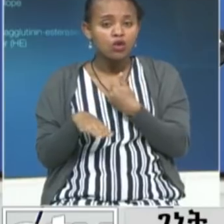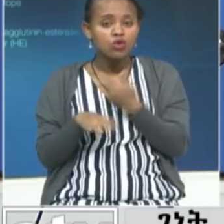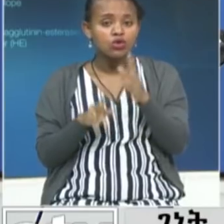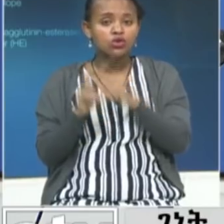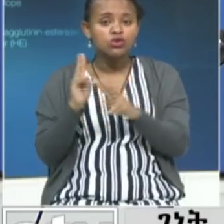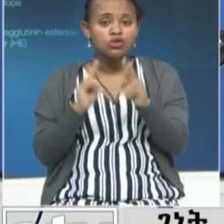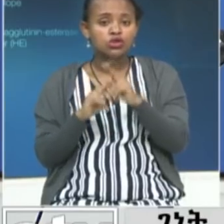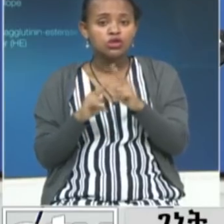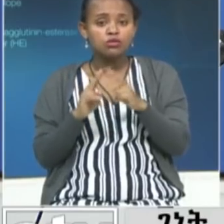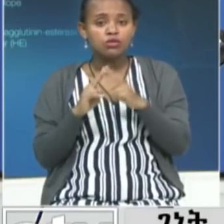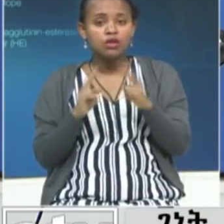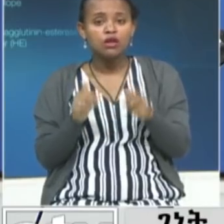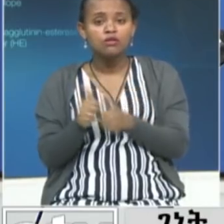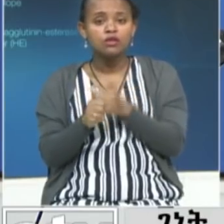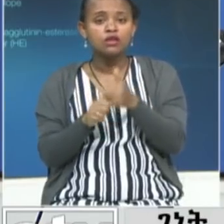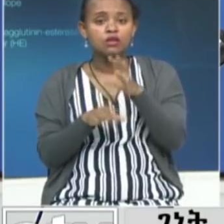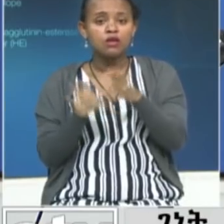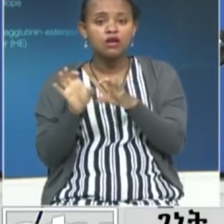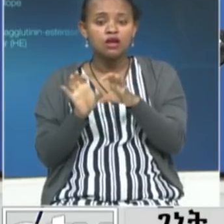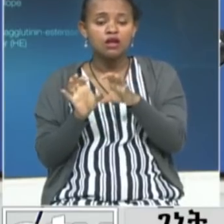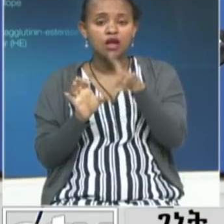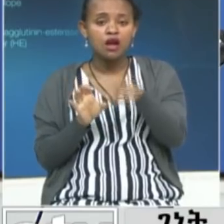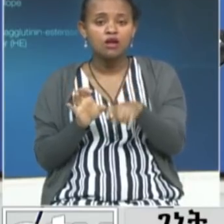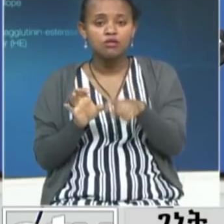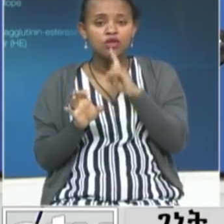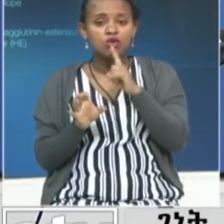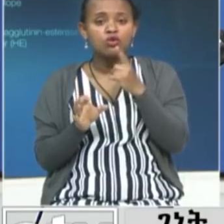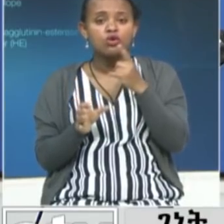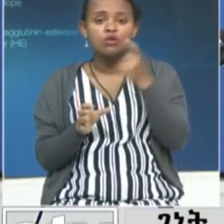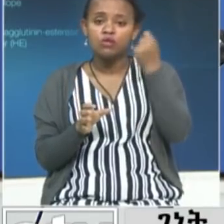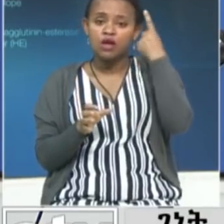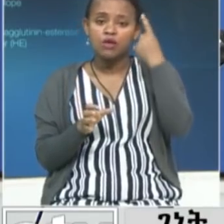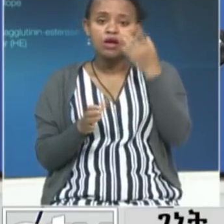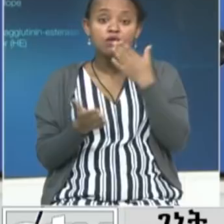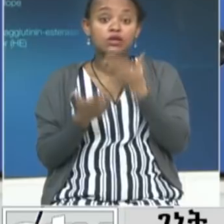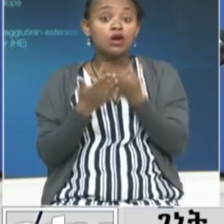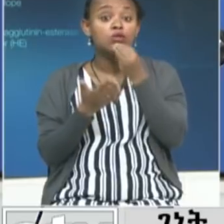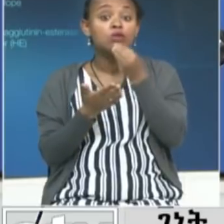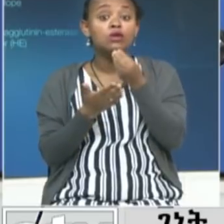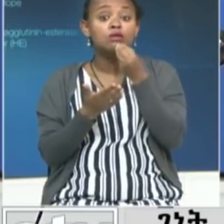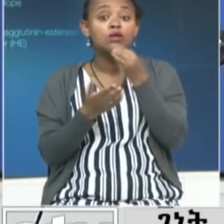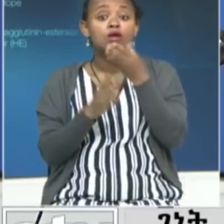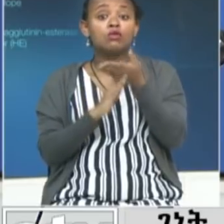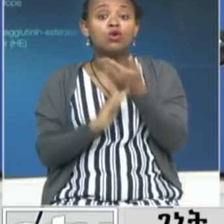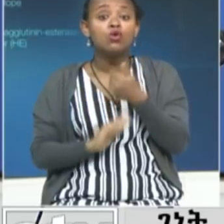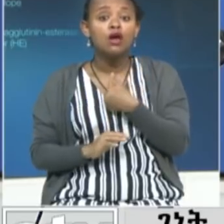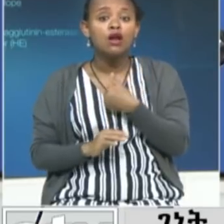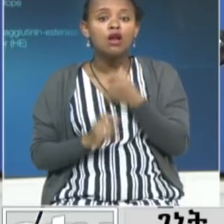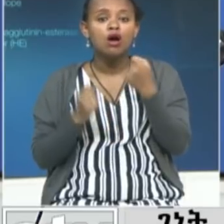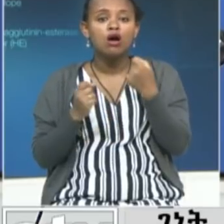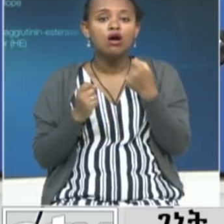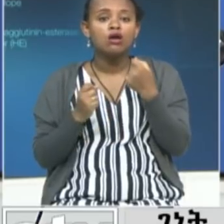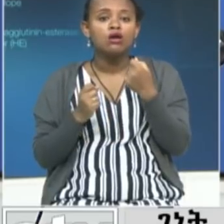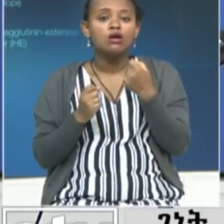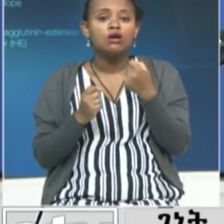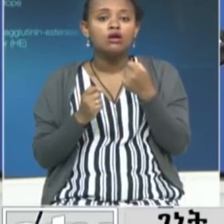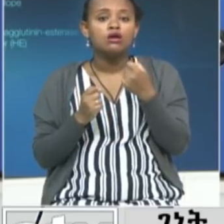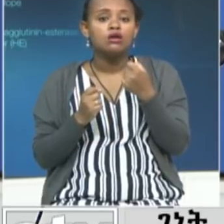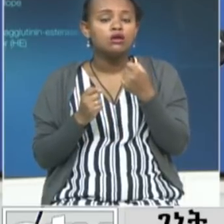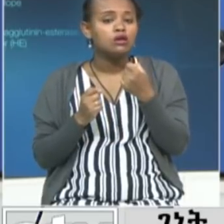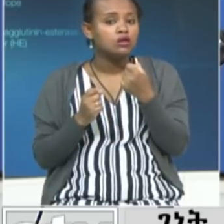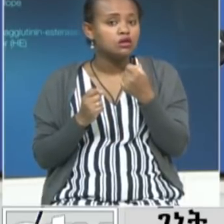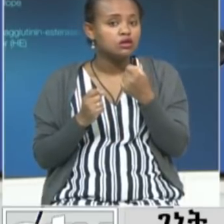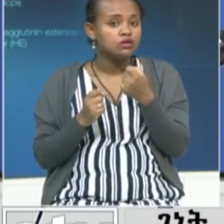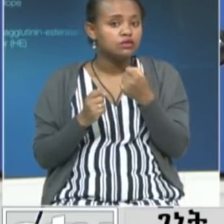በጣም ትክክል መደረግ እንዳለብን የሚገባኝ አመተሰው በምግብ በኩል ያለሁት እና የአውቶቡሱ ወርጄ እንደገና ታክሲ ውስጥ